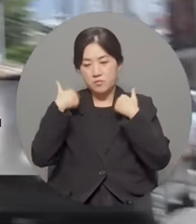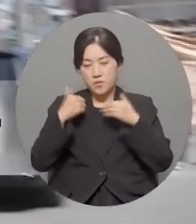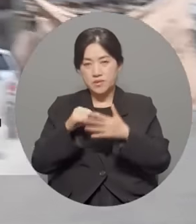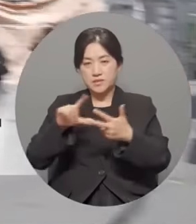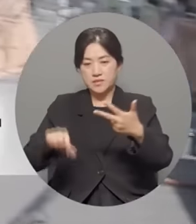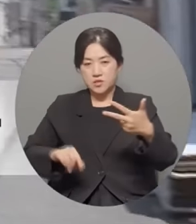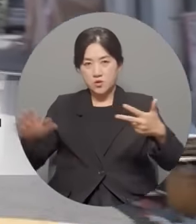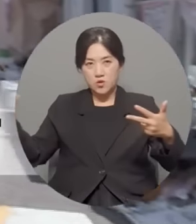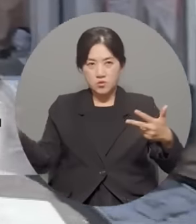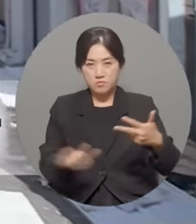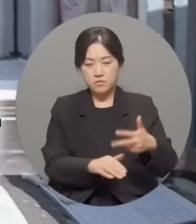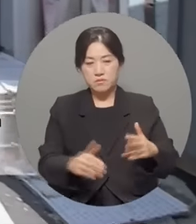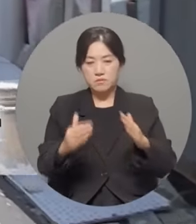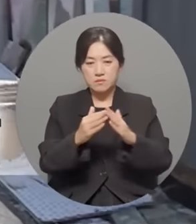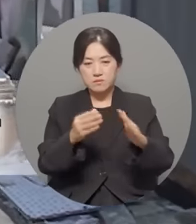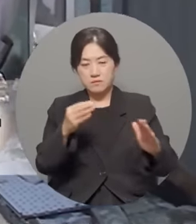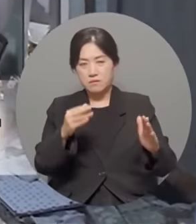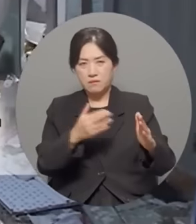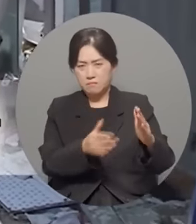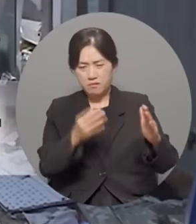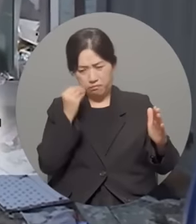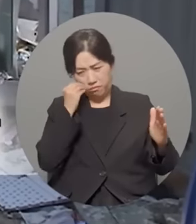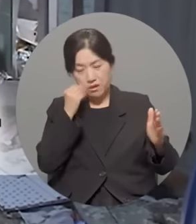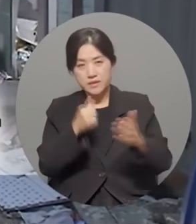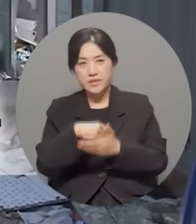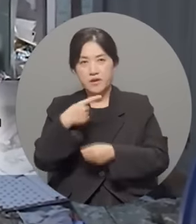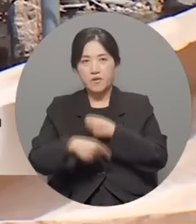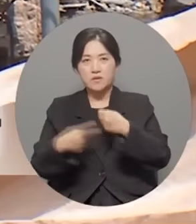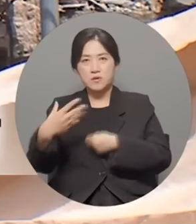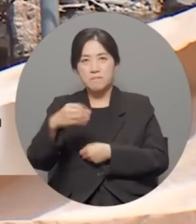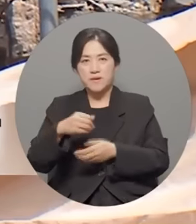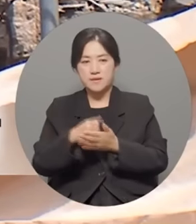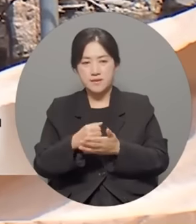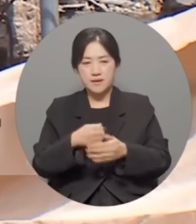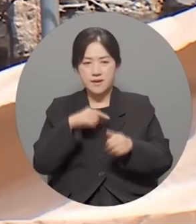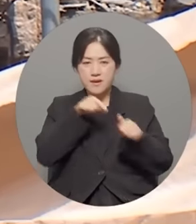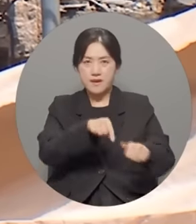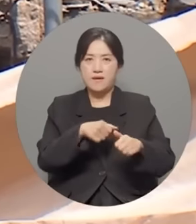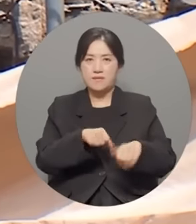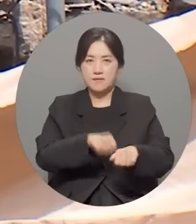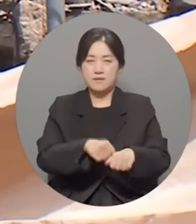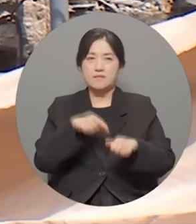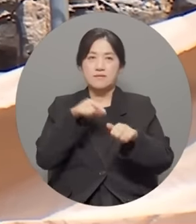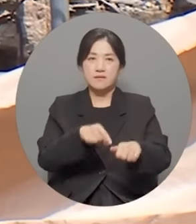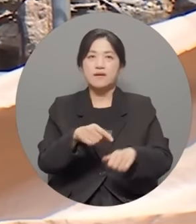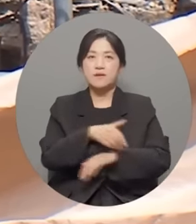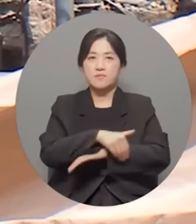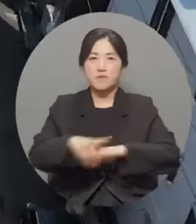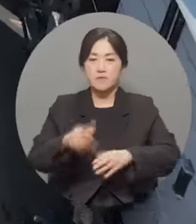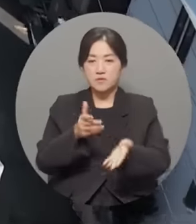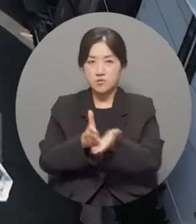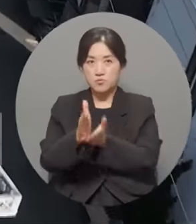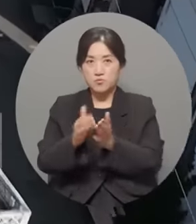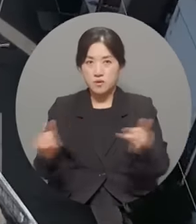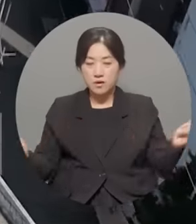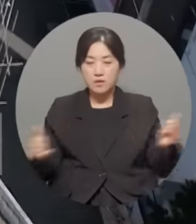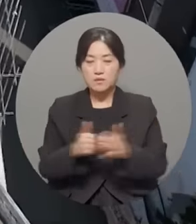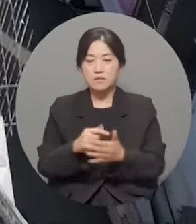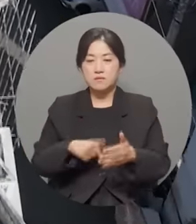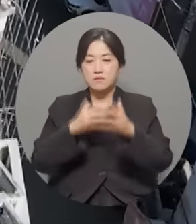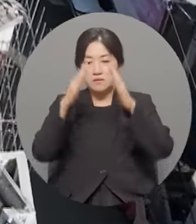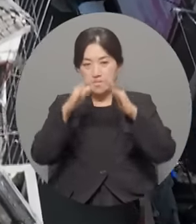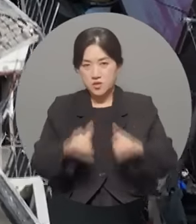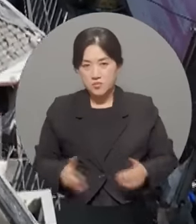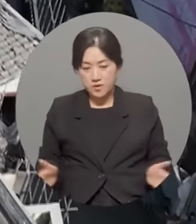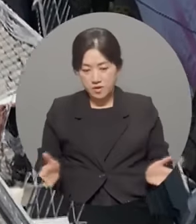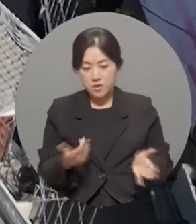7월부터 방치된 빈집에 연간 1,000만 원의 이행강제금을 부과한다는 방침입니다. 전문가들은 자발적인 철거를 유도하기